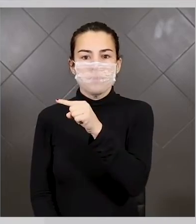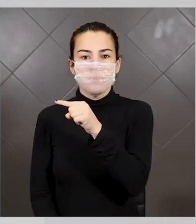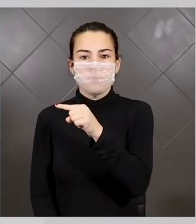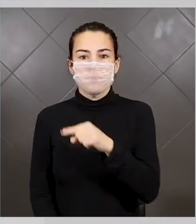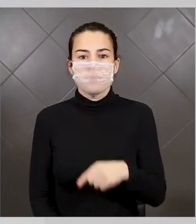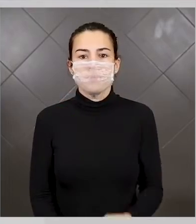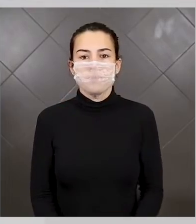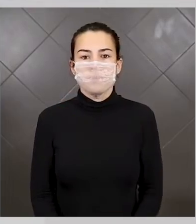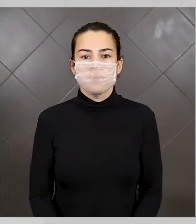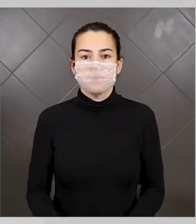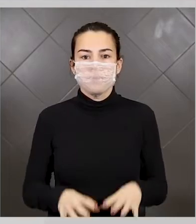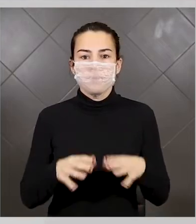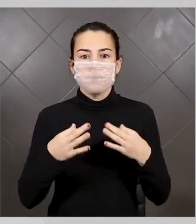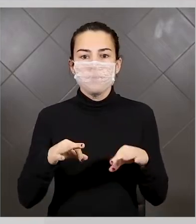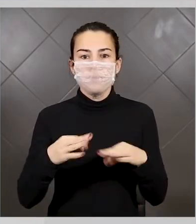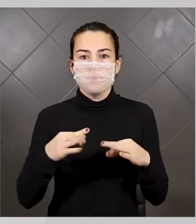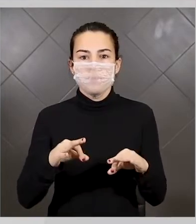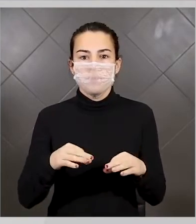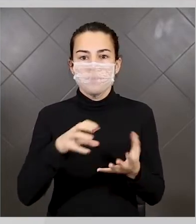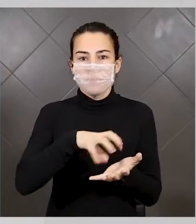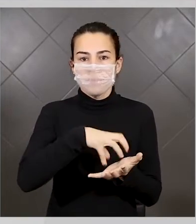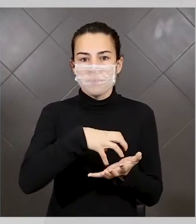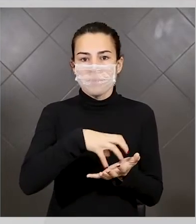I l'escalfarem fins que es fongui la gelatina.